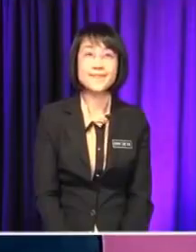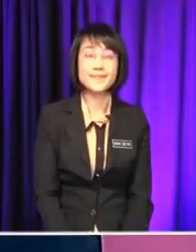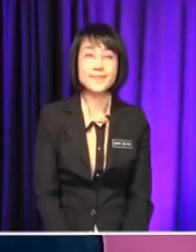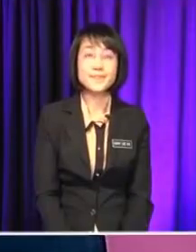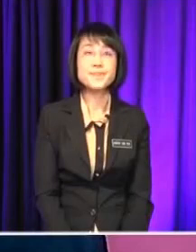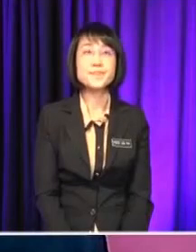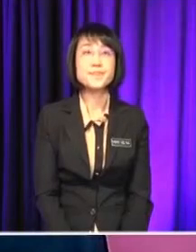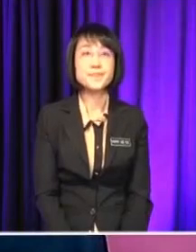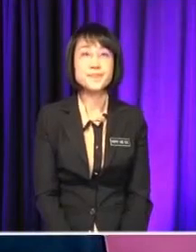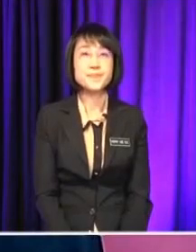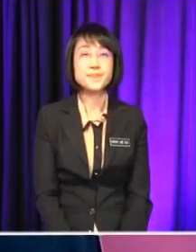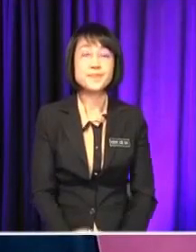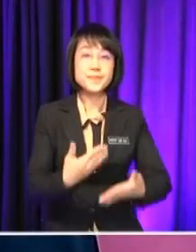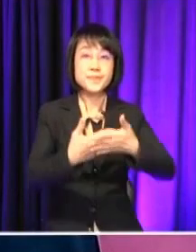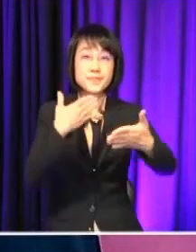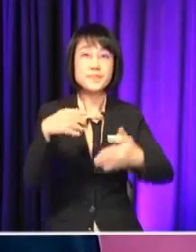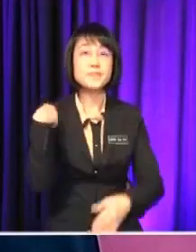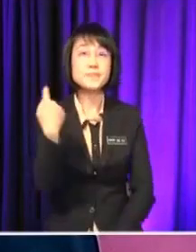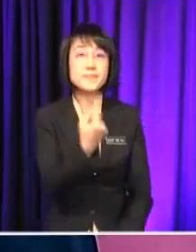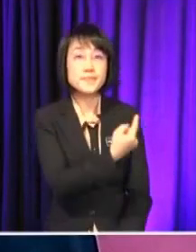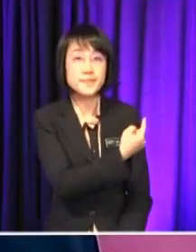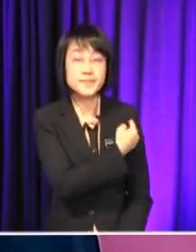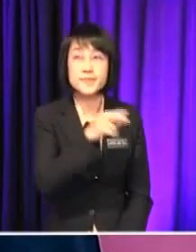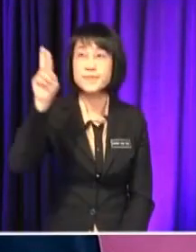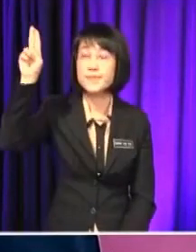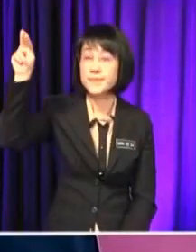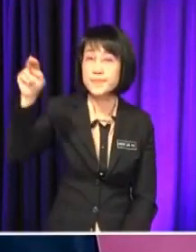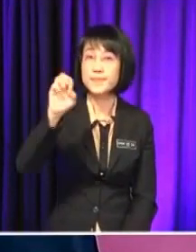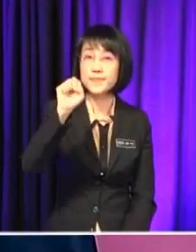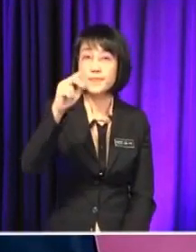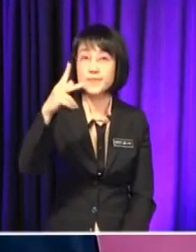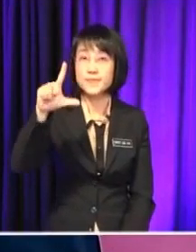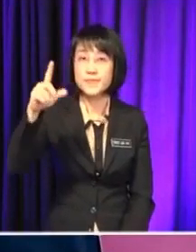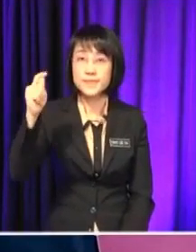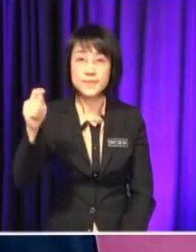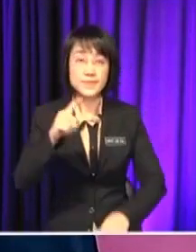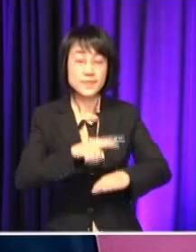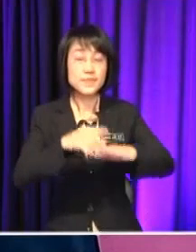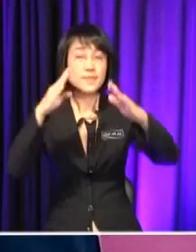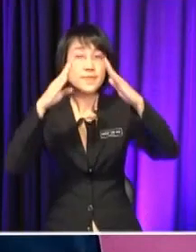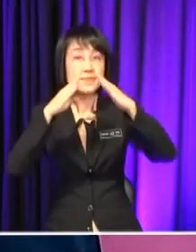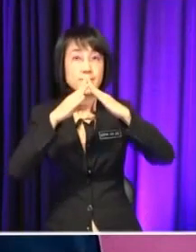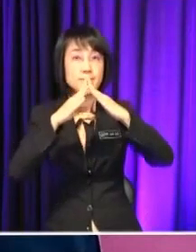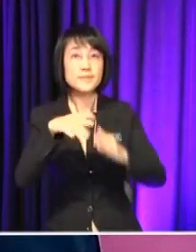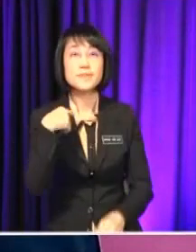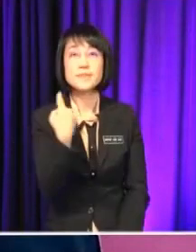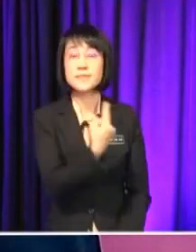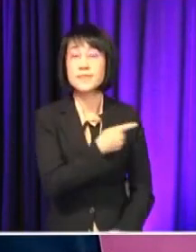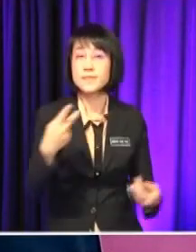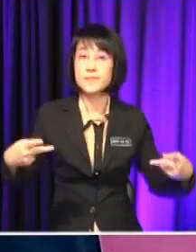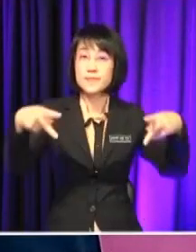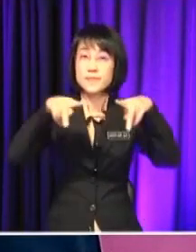terima kasih Fizi Oke sebelum kita memasang sqlt di rumah ataupun di mana-mana saja kita perlu tahu